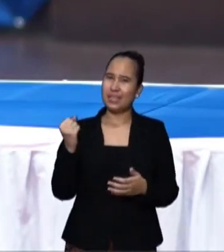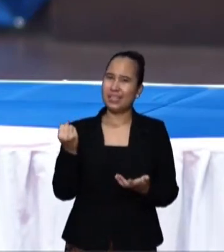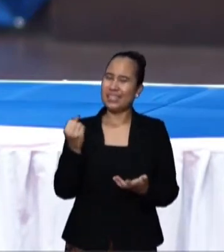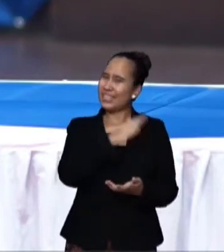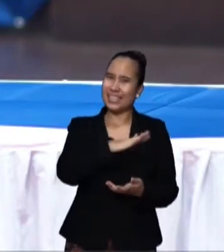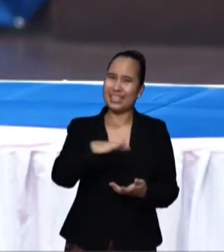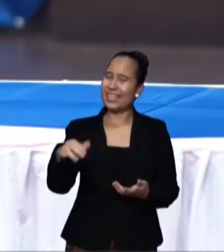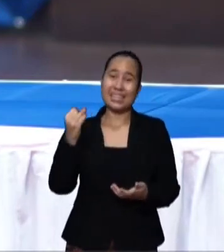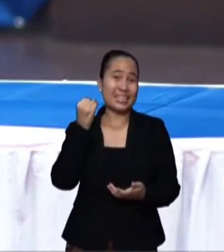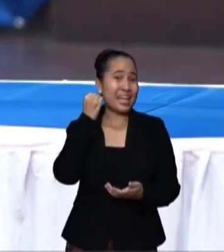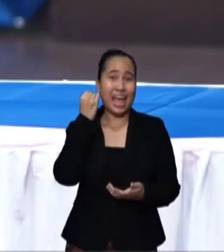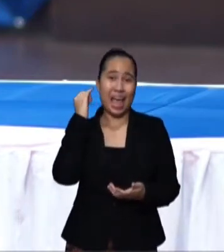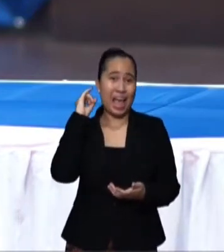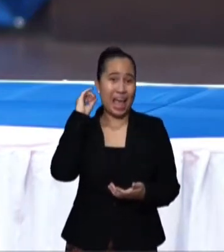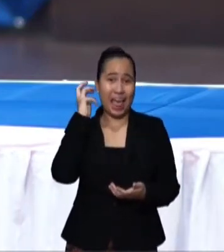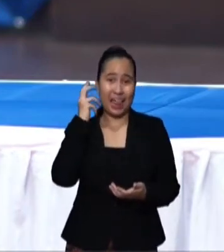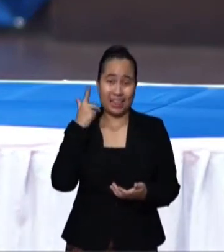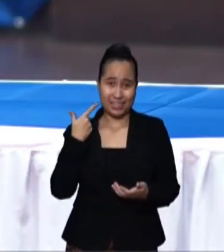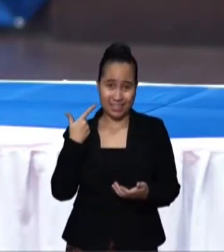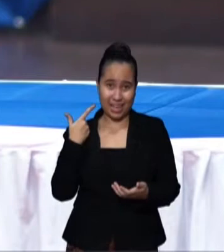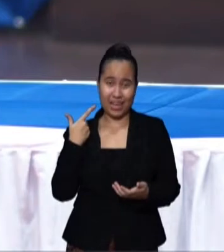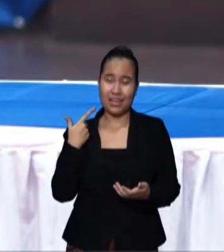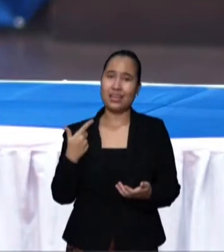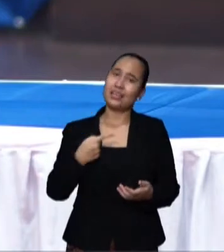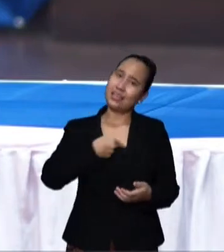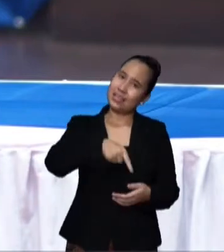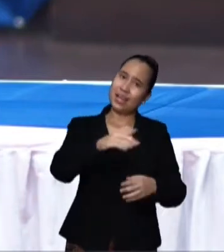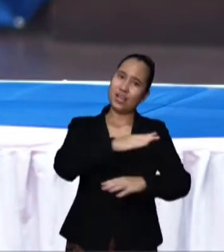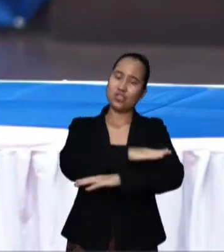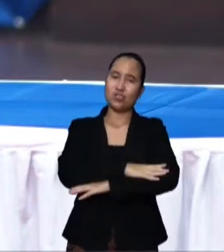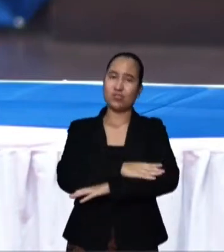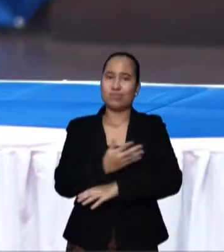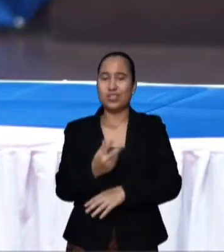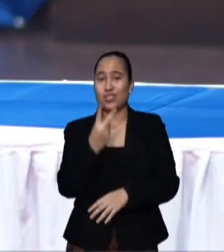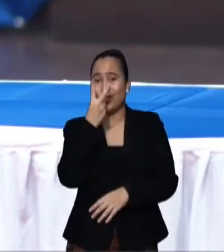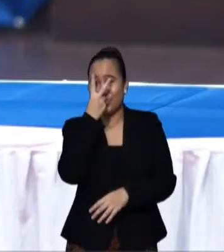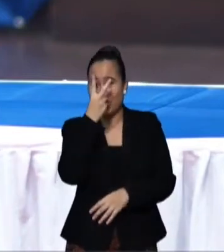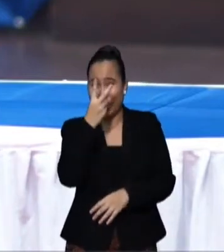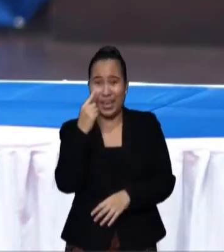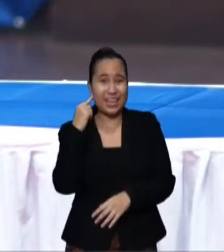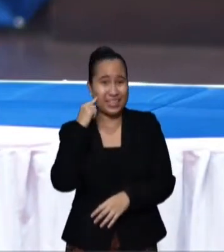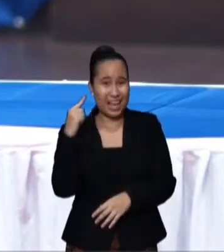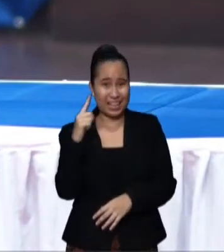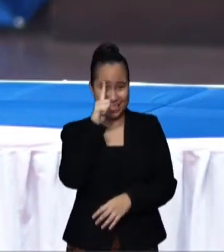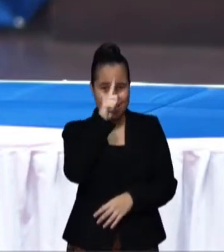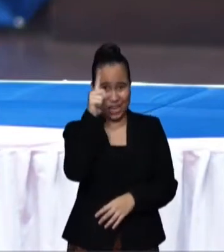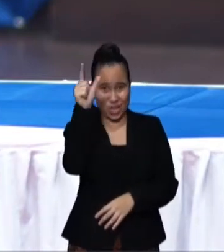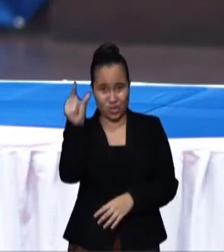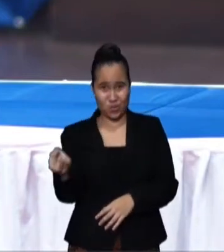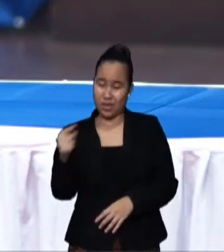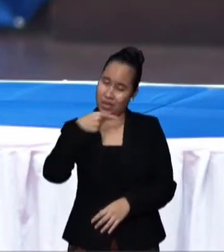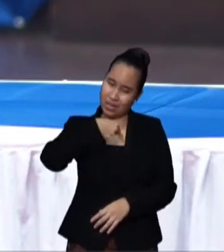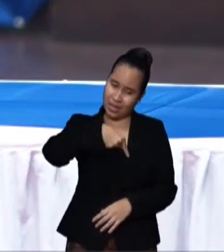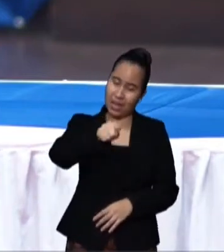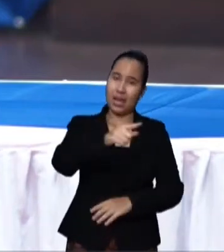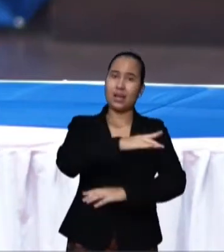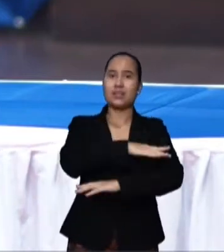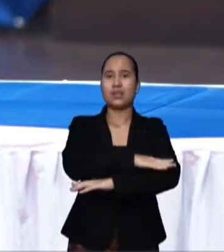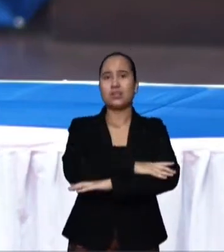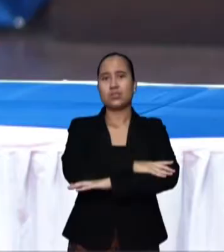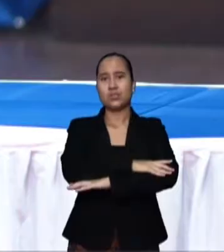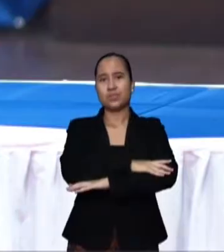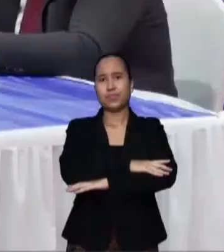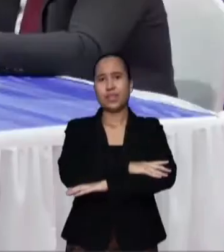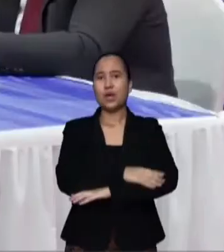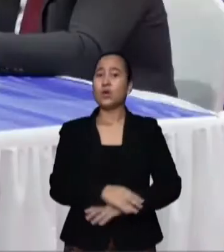De kans is dat ze maar 2 dagen per week naar school kunnen. En dan moet er thuis gewerkt worden. En voor dat